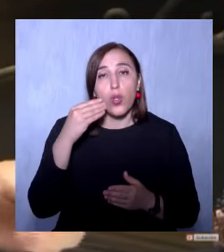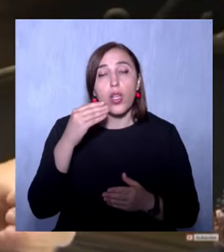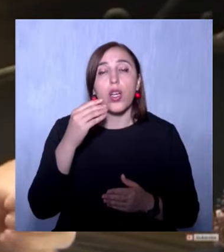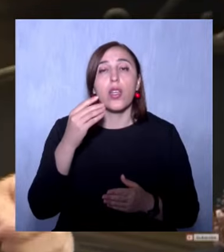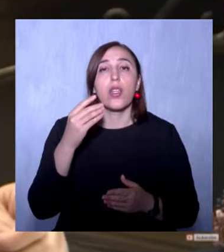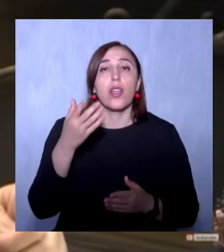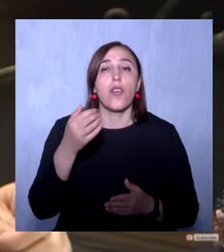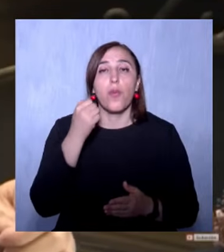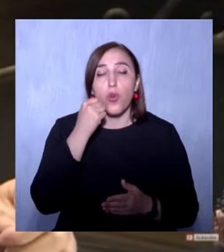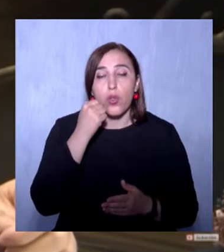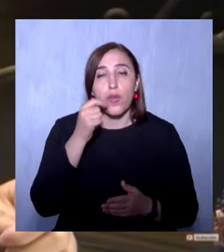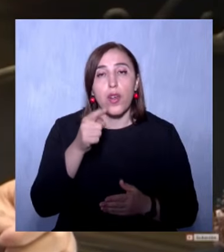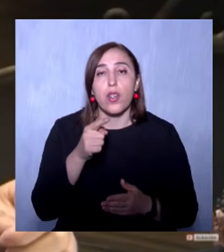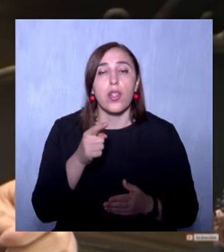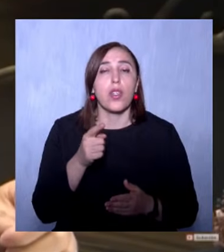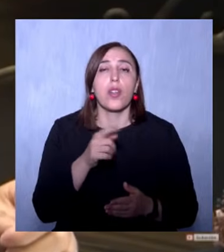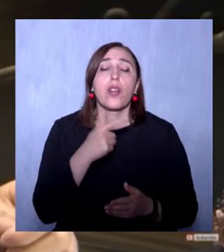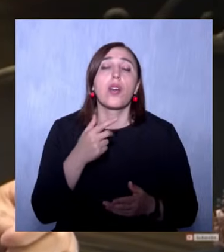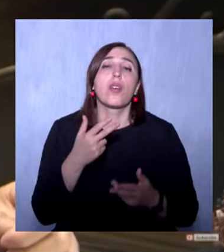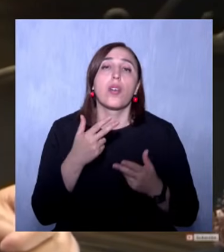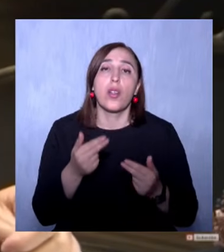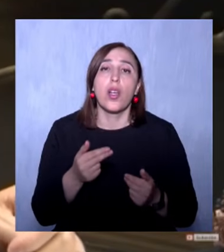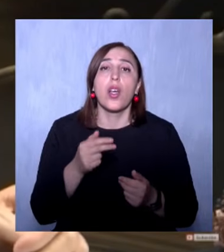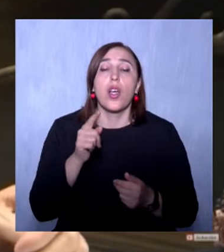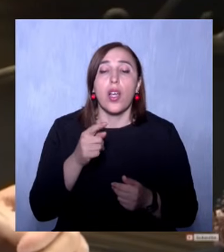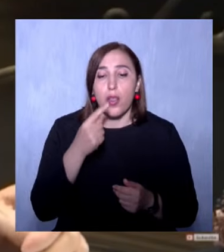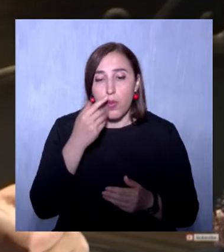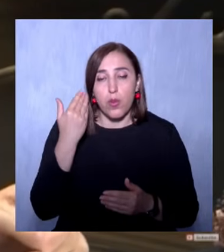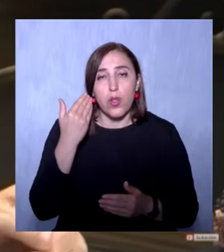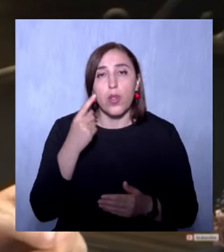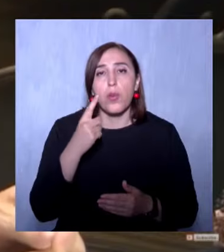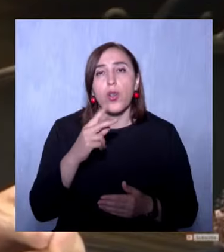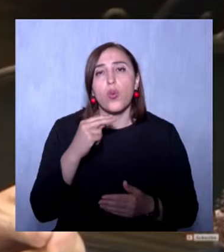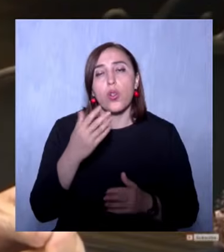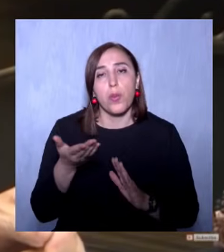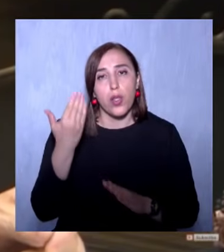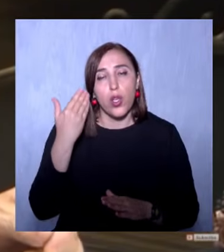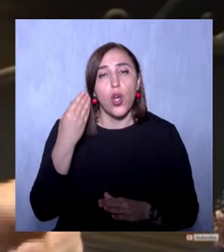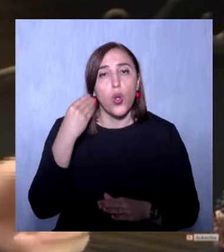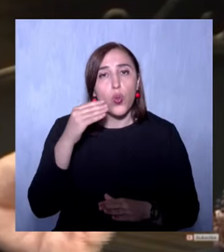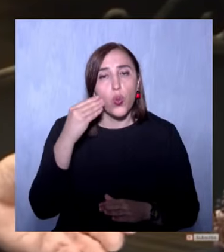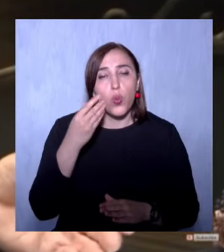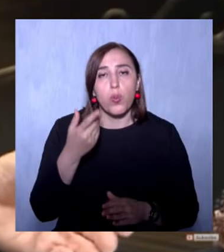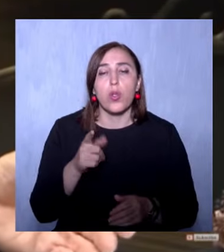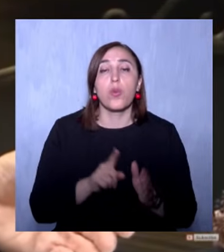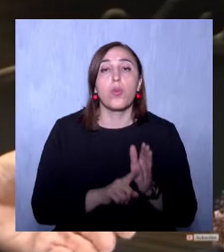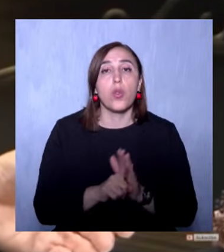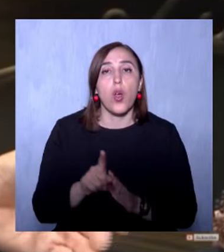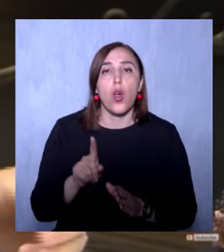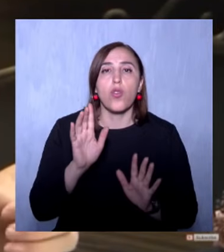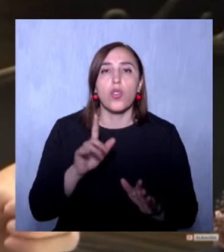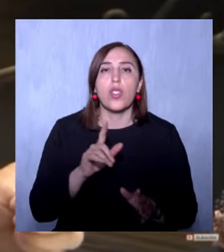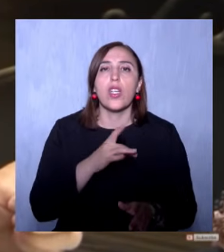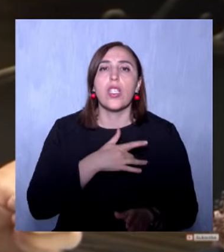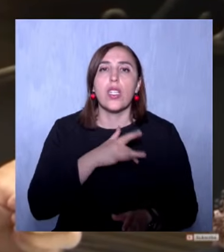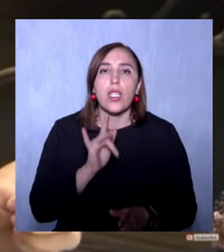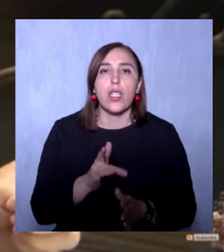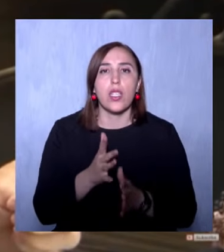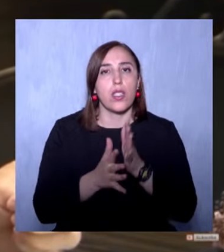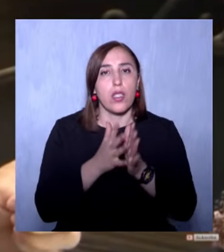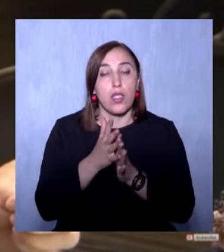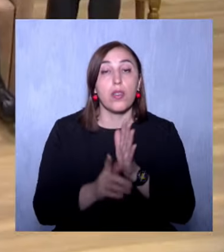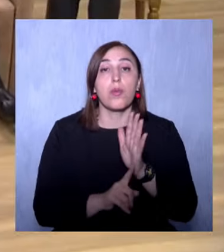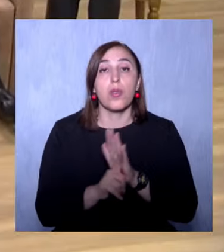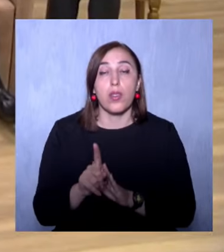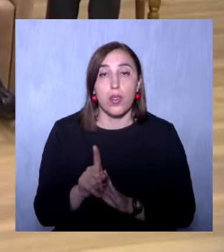Մոսկվան։ Դրանցից մեկն էլ Ղրիմի բռնակցումն է, որի շուրջ վերջին շաբաթներին թուրքական կողմը գնալով ավելի ու ավելի կոշտ հայտարարություններ է